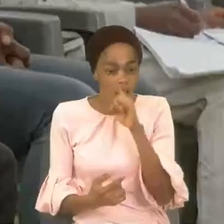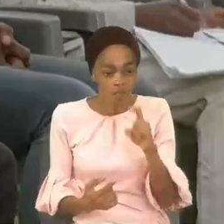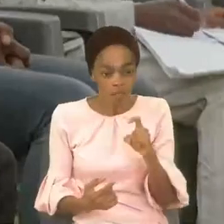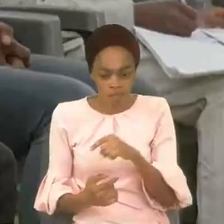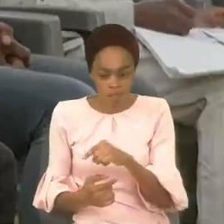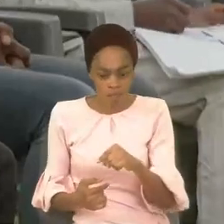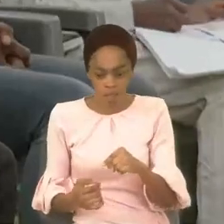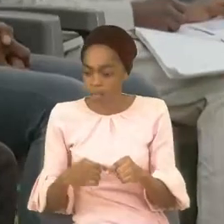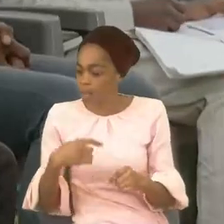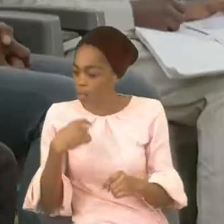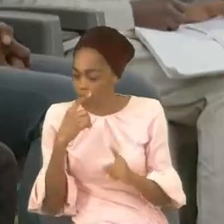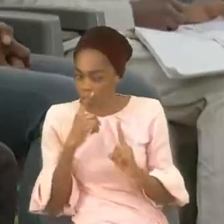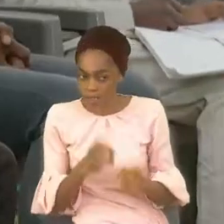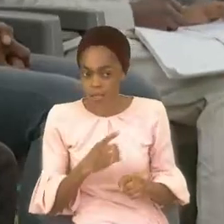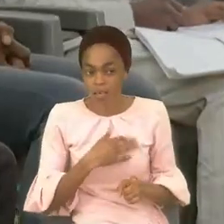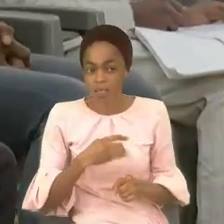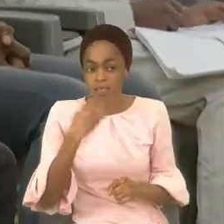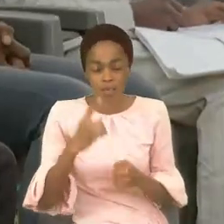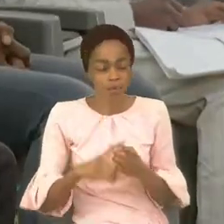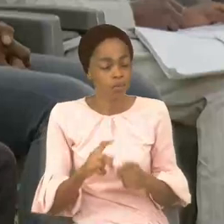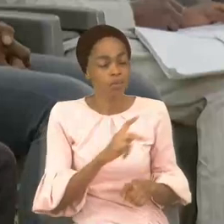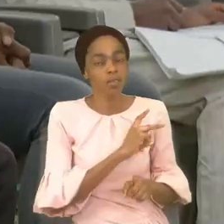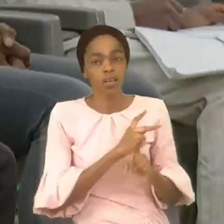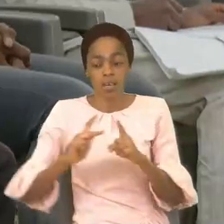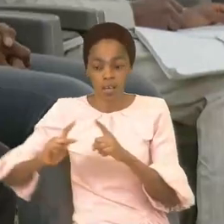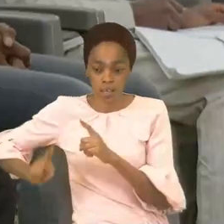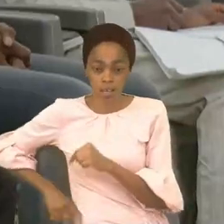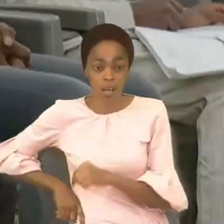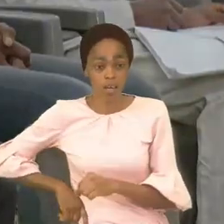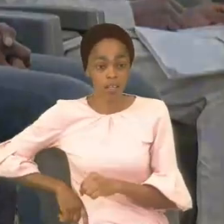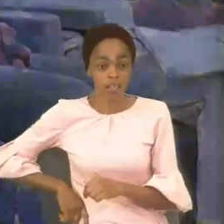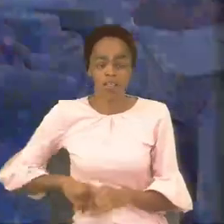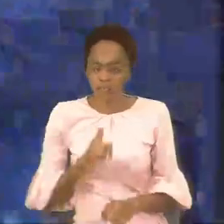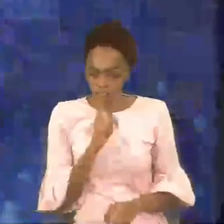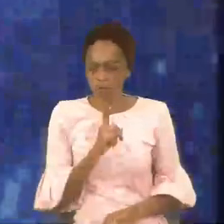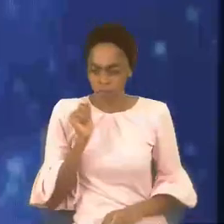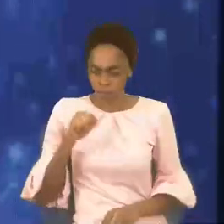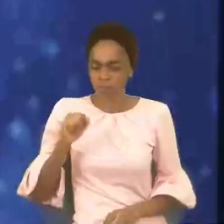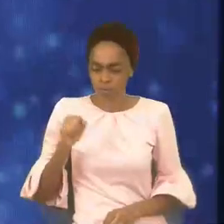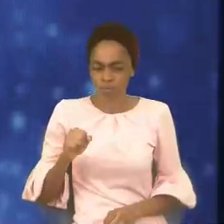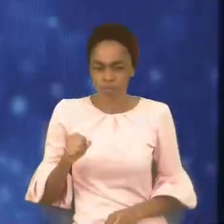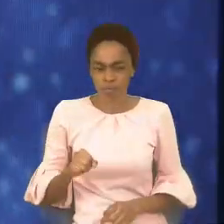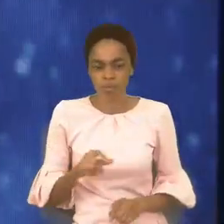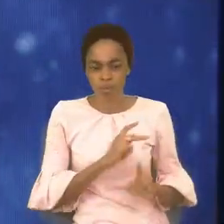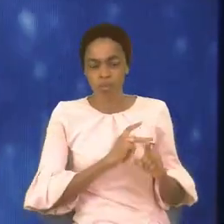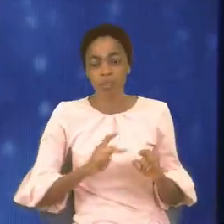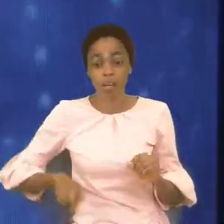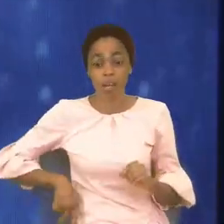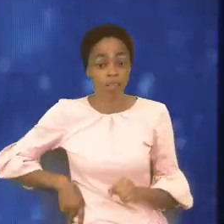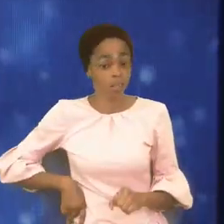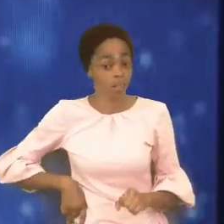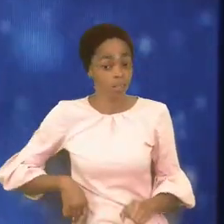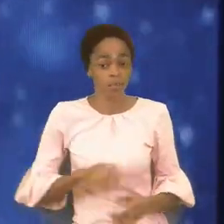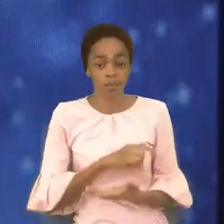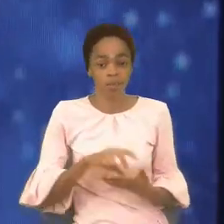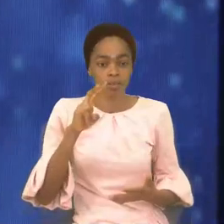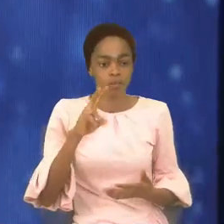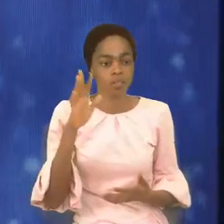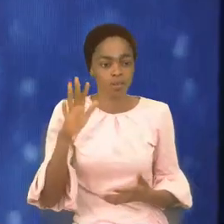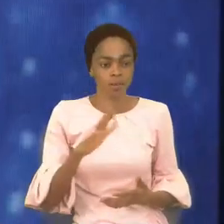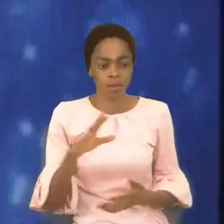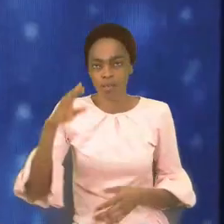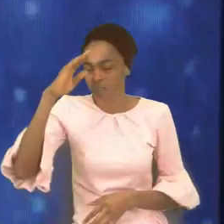« Certainement, ô roi !» Verset 25. Il reprit et